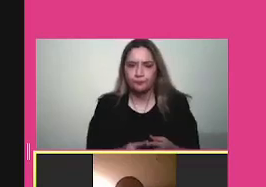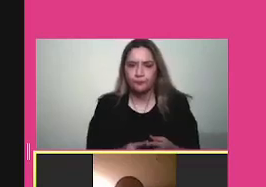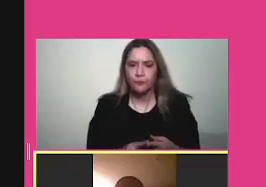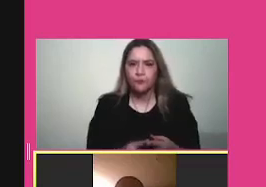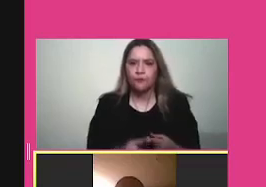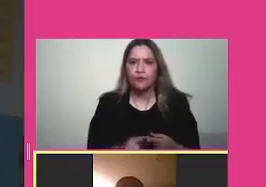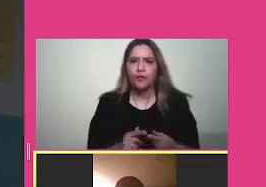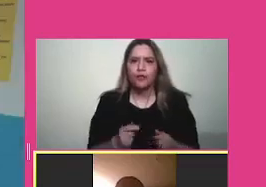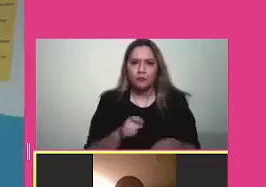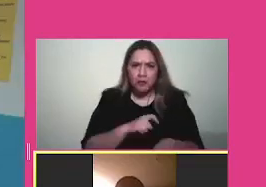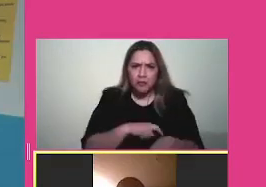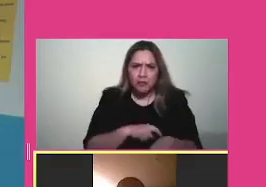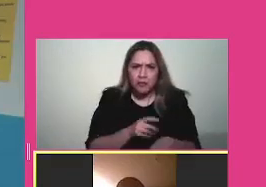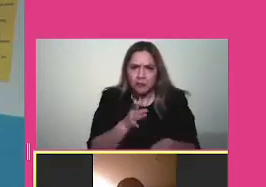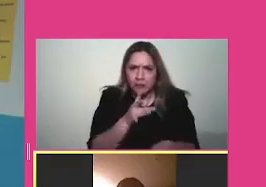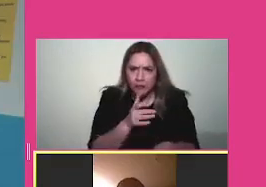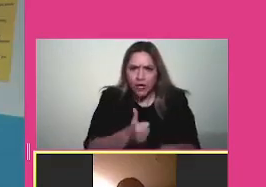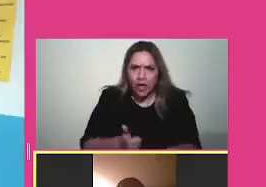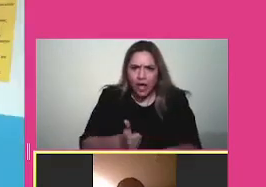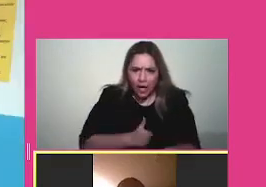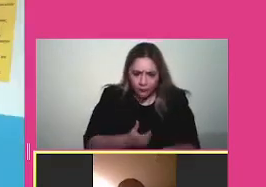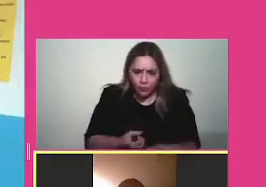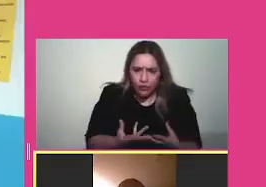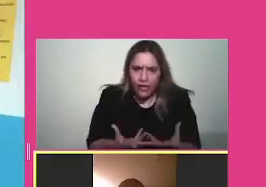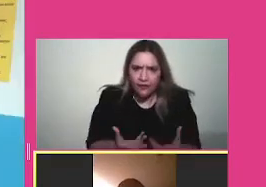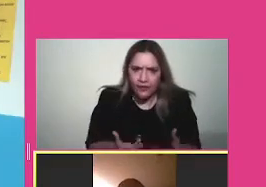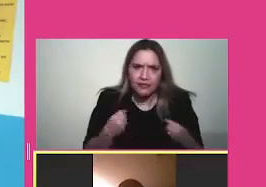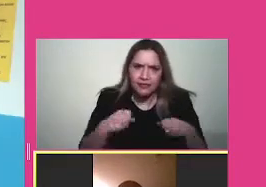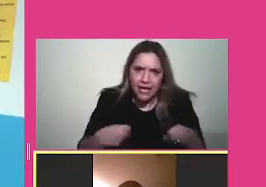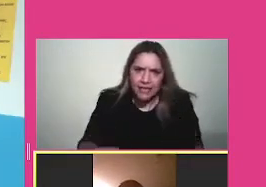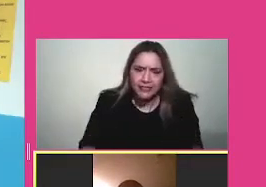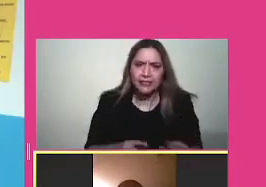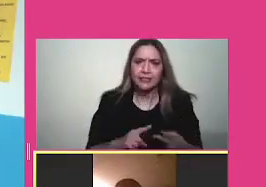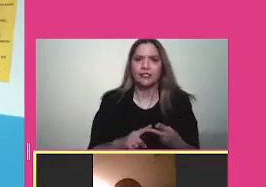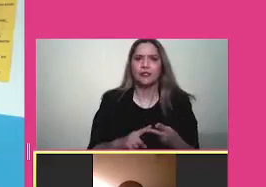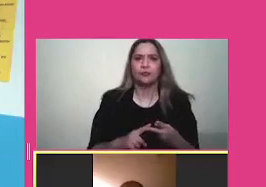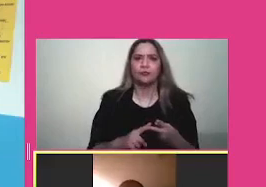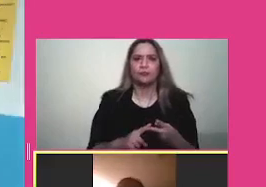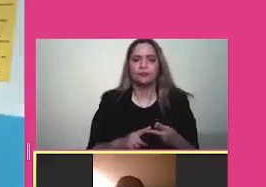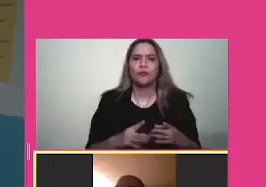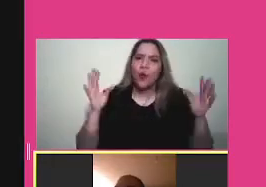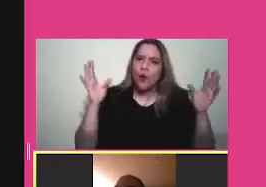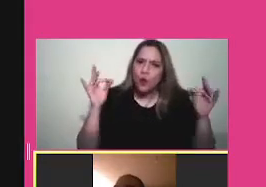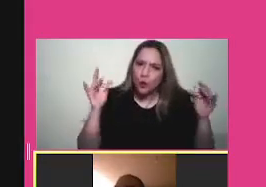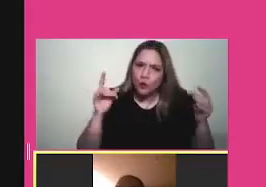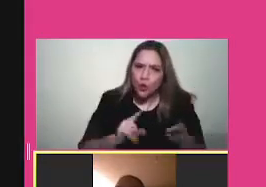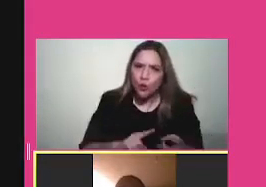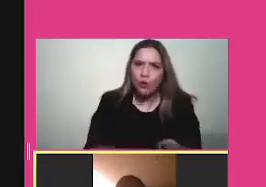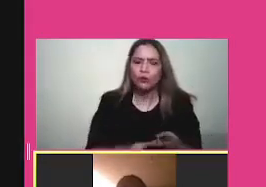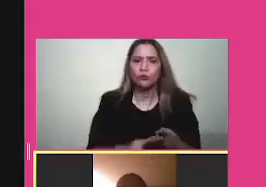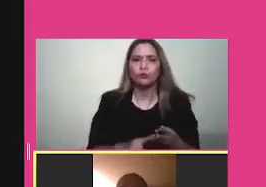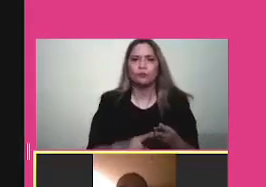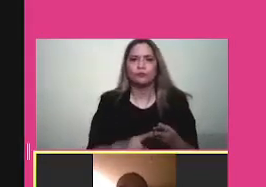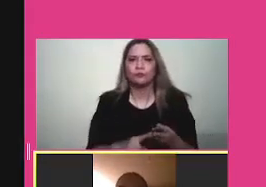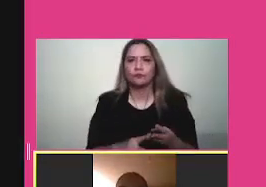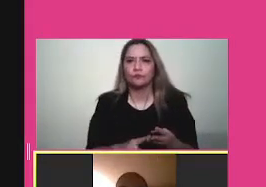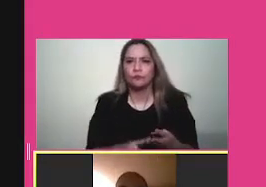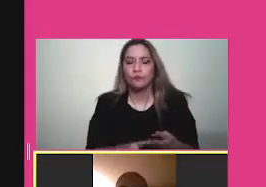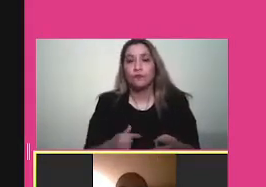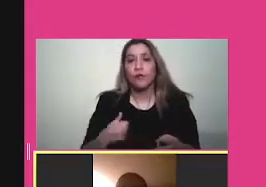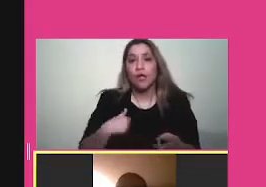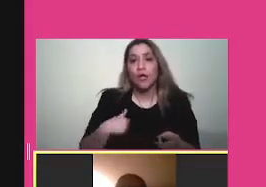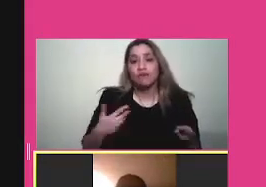αυτοσχέδιες δράσεις, μέσα από χορό. Μπορεί να είμαι λίγο μεγάλος